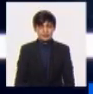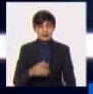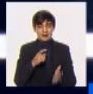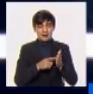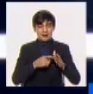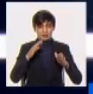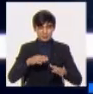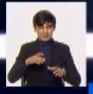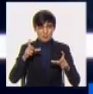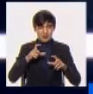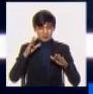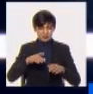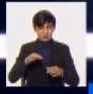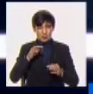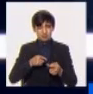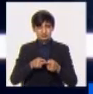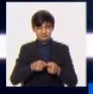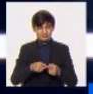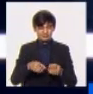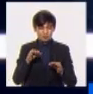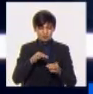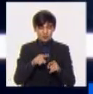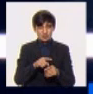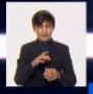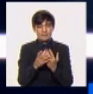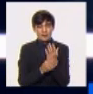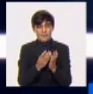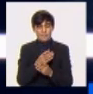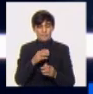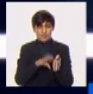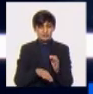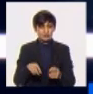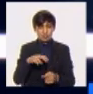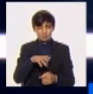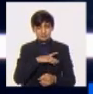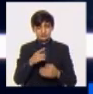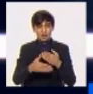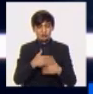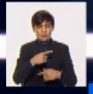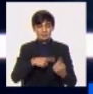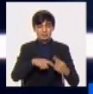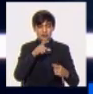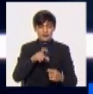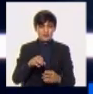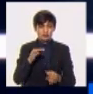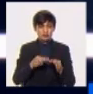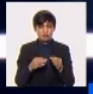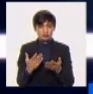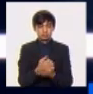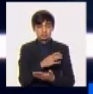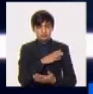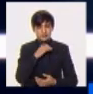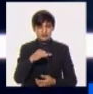Қарағандыда дүкенде еден жуушысы медициналық қолғапсыз жүрген үшін жауапкершілікке тартылған кәсіпкер сотта жеңіп